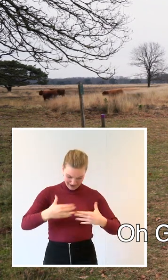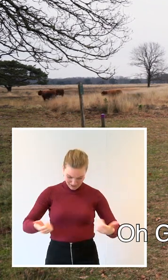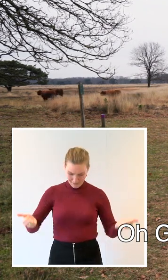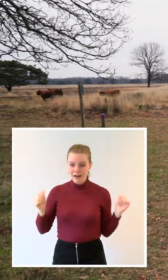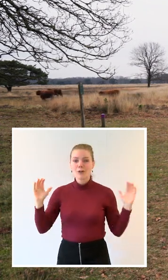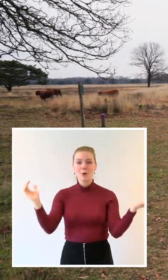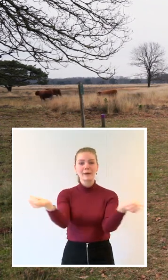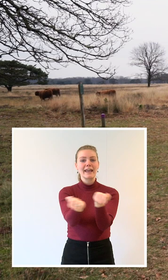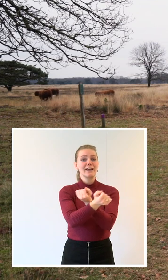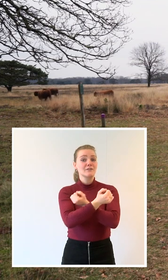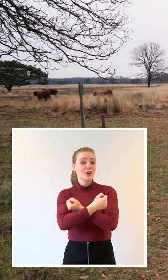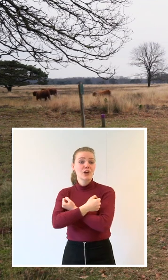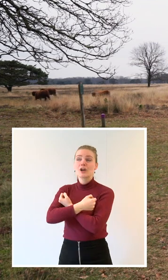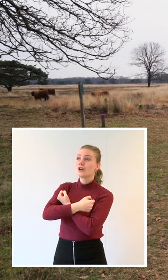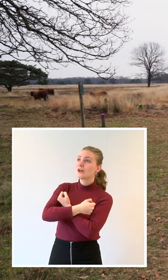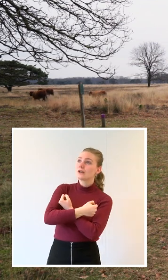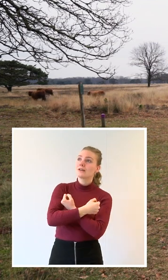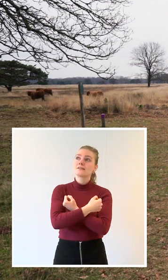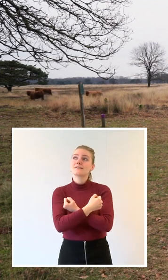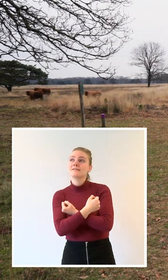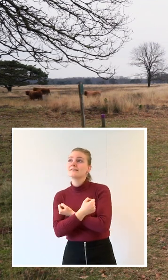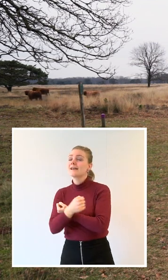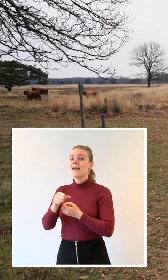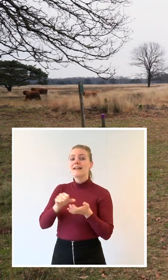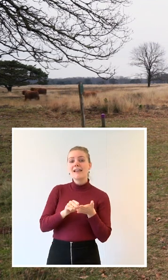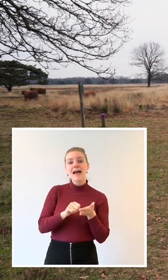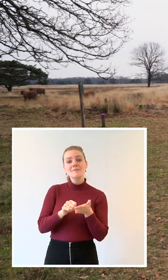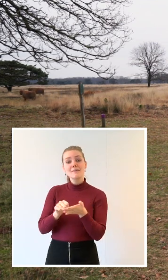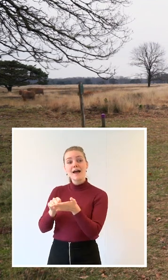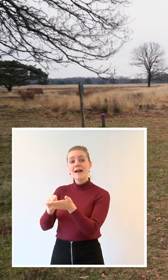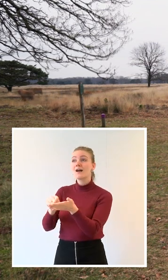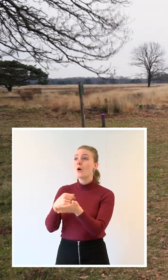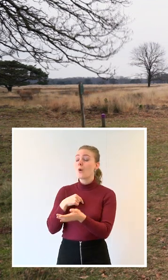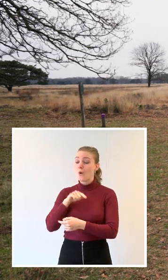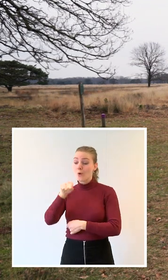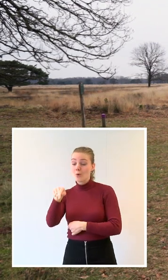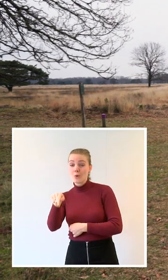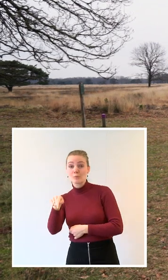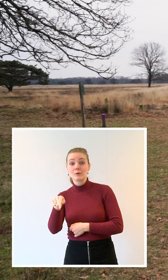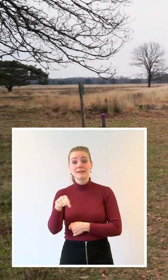Thank you.